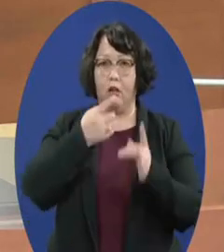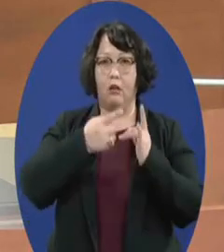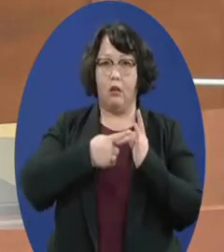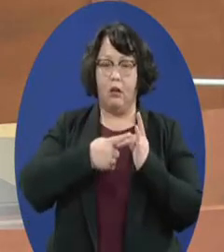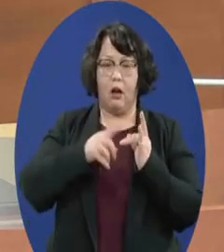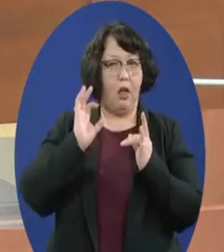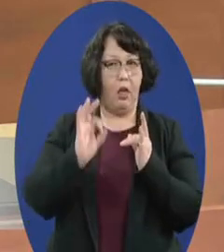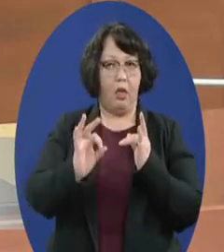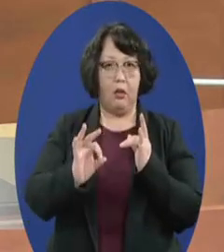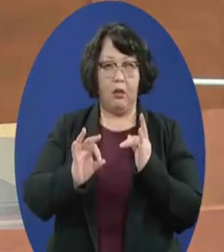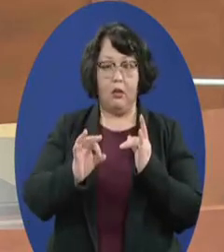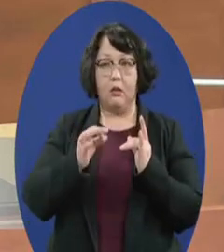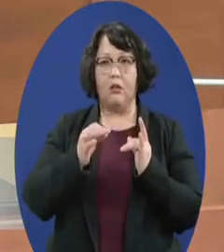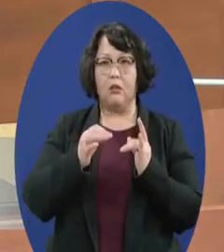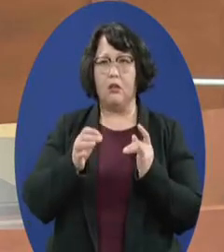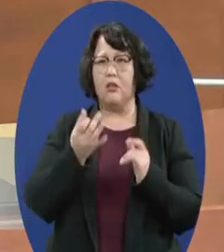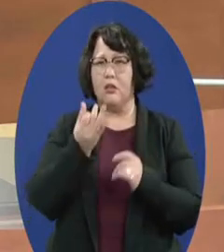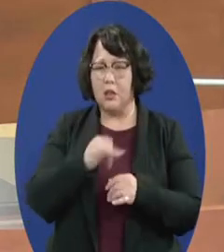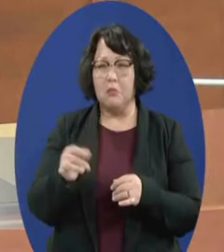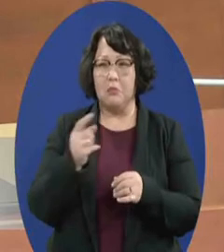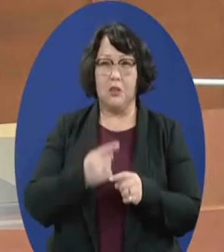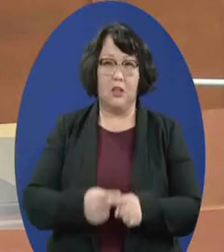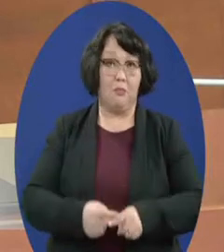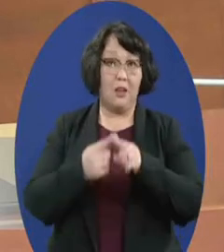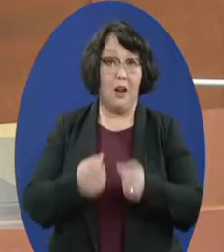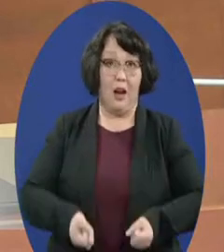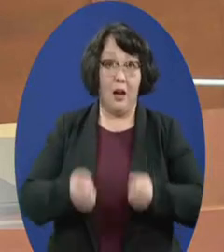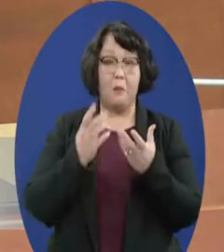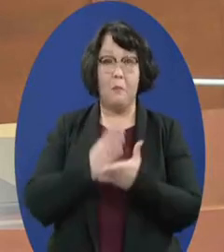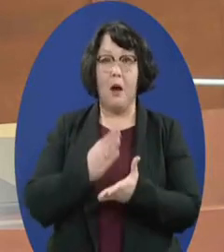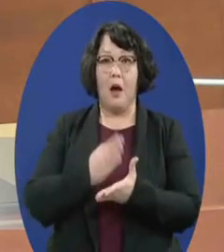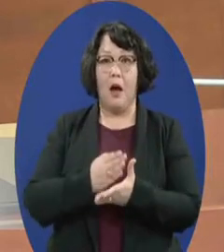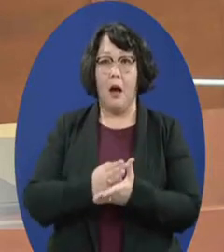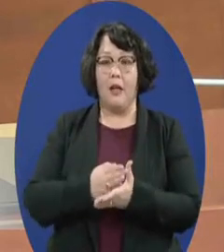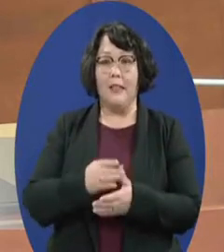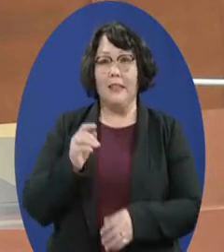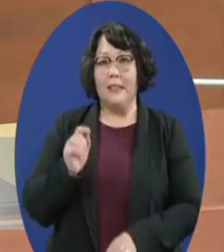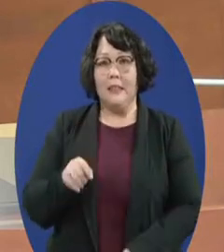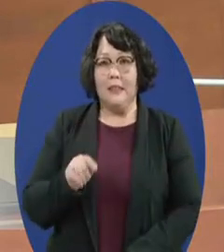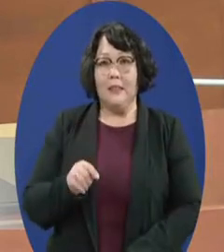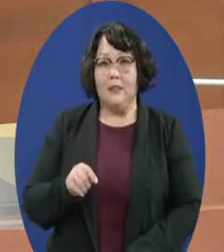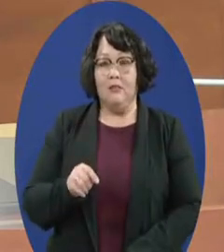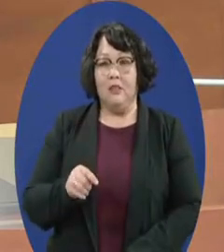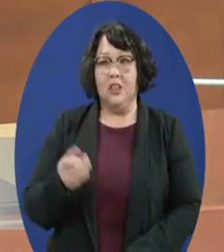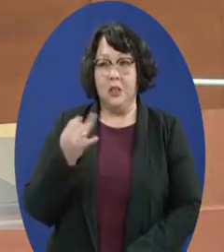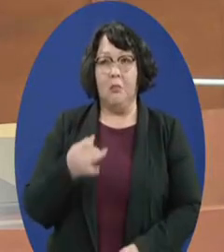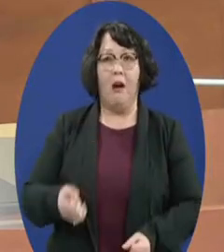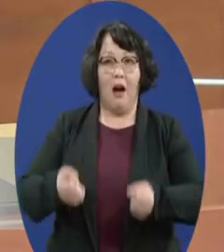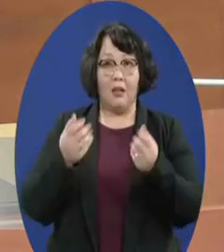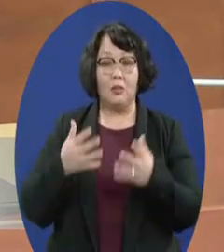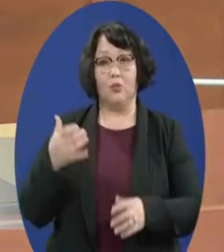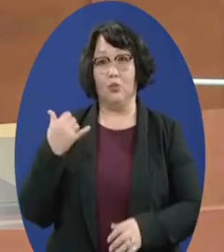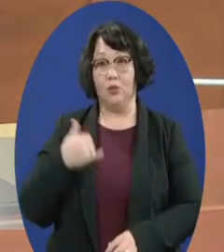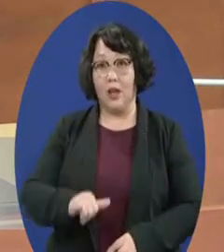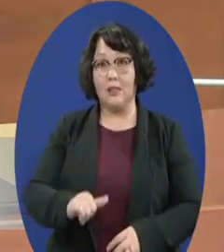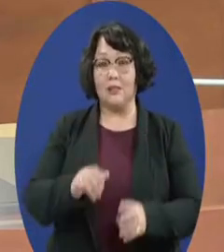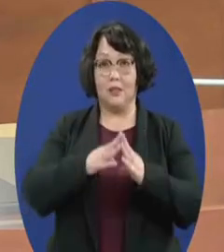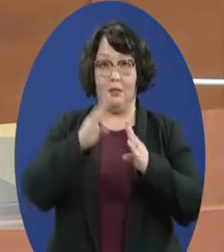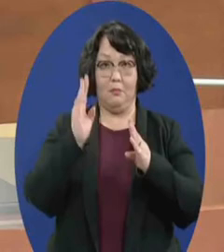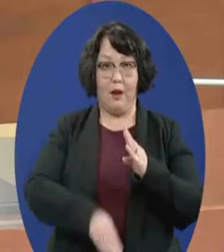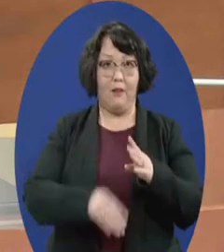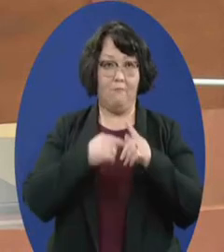ийм тохиолдлууд бол эрс нэмэгдсэн. Эдгээр шалтгааныг бол үндэслэж одоо бид нар энэ хөл хорийг